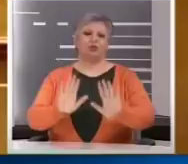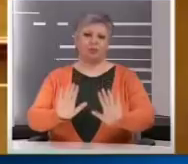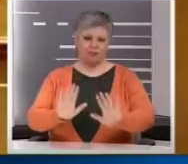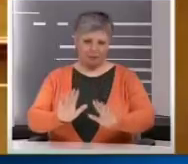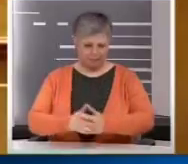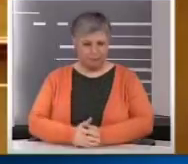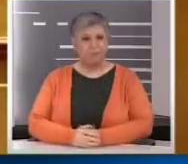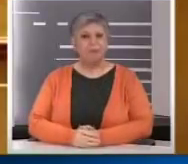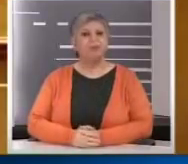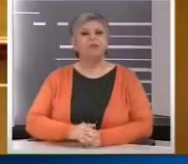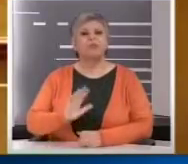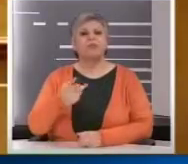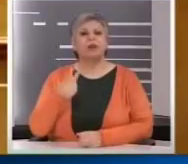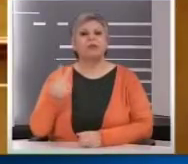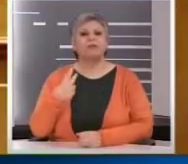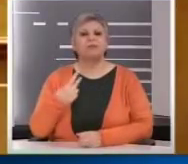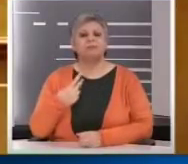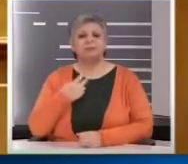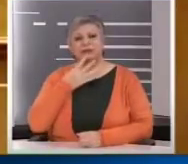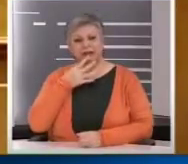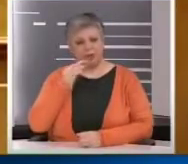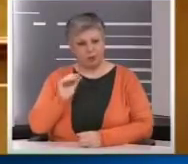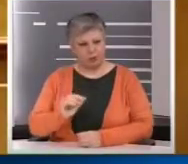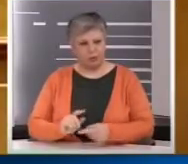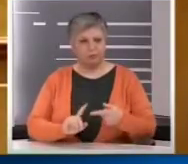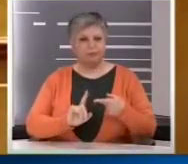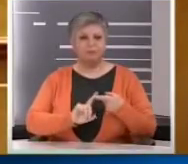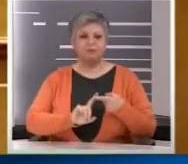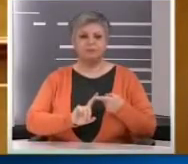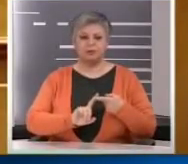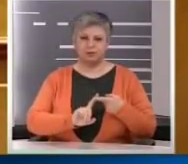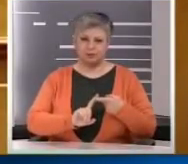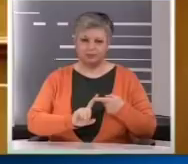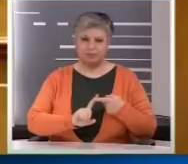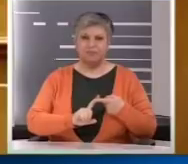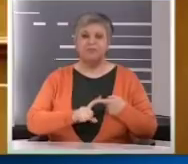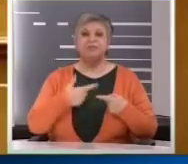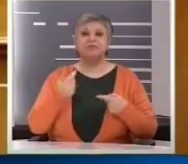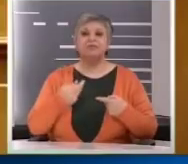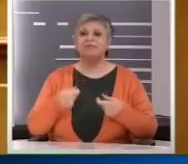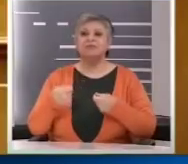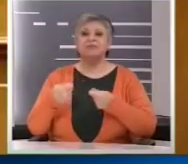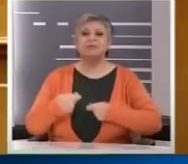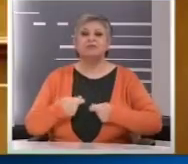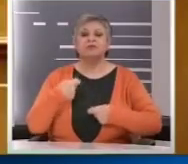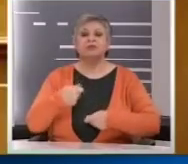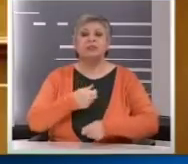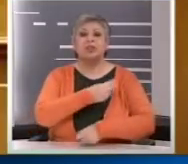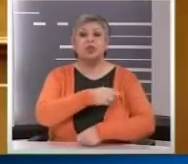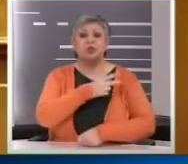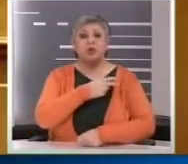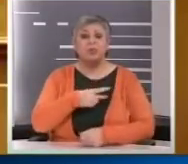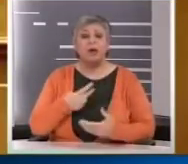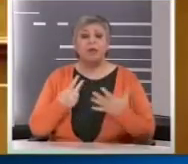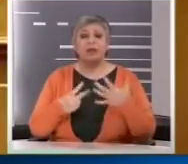Μας κατηγορείτε γιατί. Πρώτον, μας παραδώσατε νοσοκομεία με 740 εκατομμύρια ευρώ